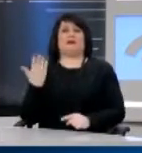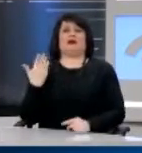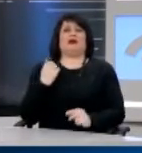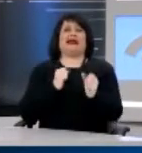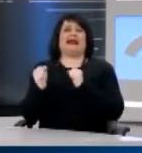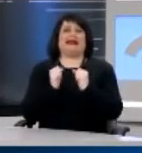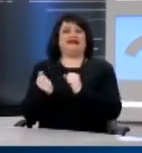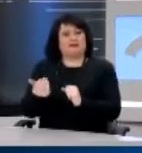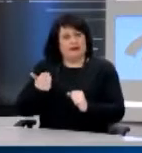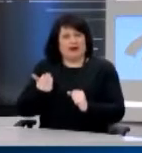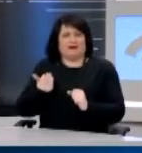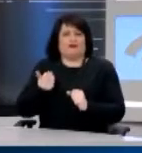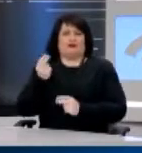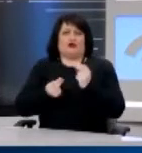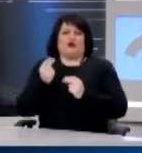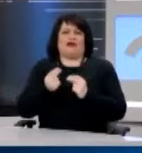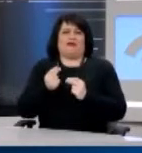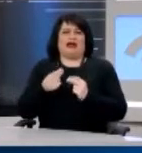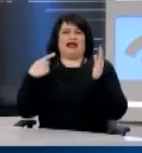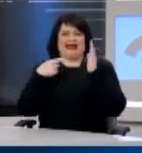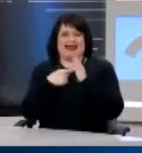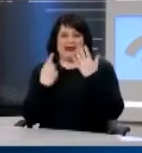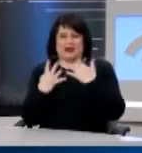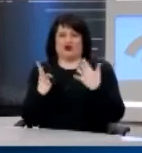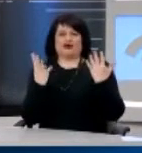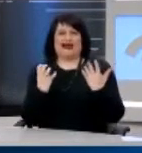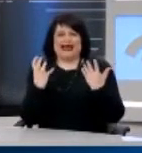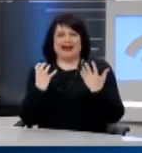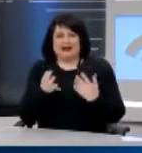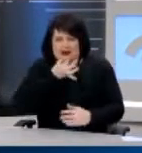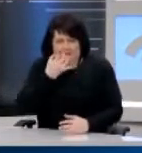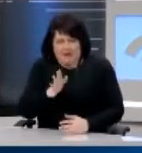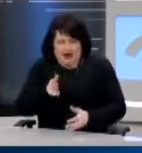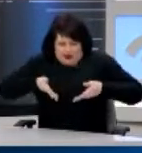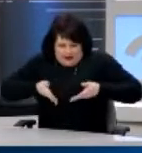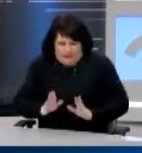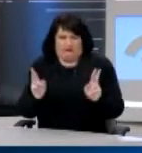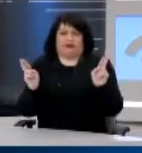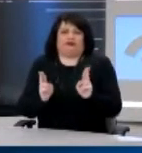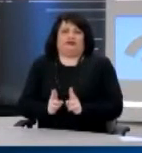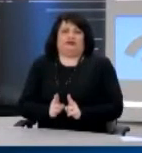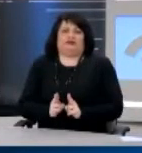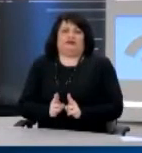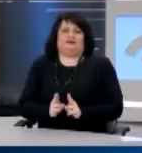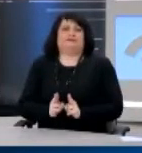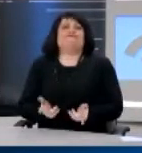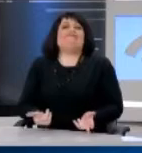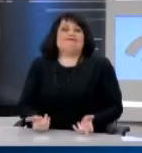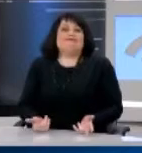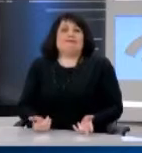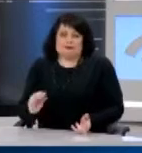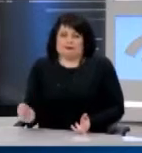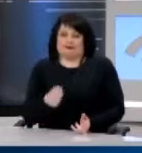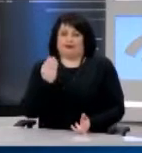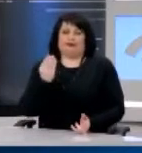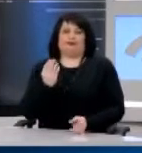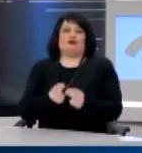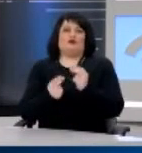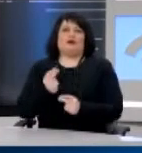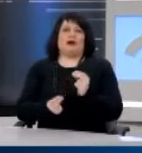κρίση. Από τη δεκαετία του 90 είχε επισημανθεί η προοπτική της γέννησης του δημογραφικού προβλήματος στη